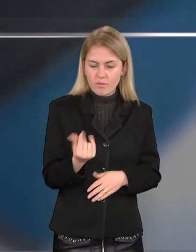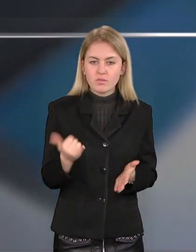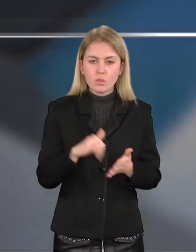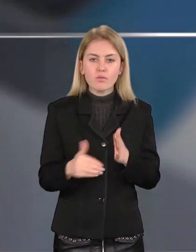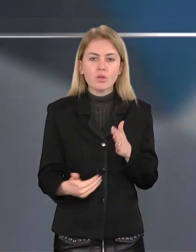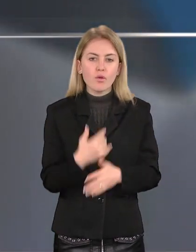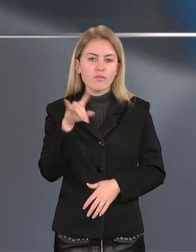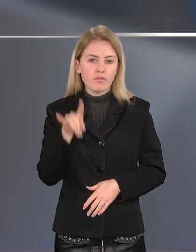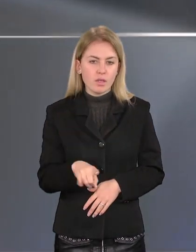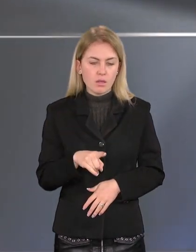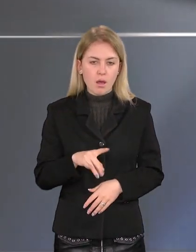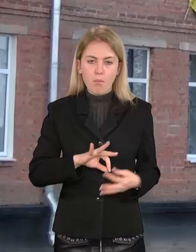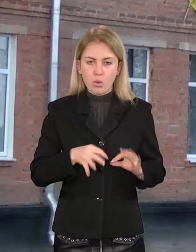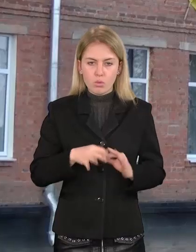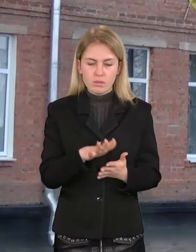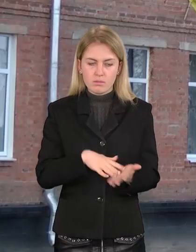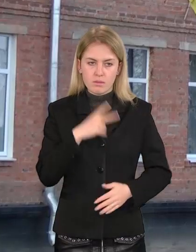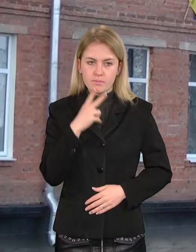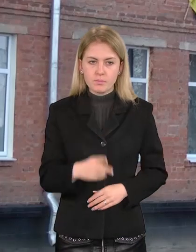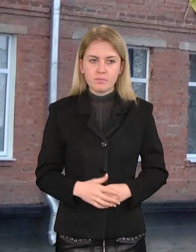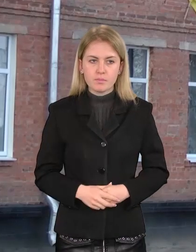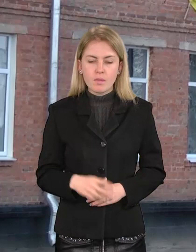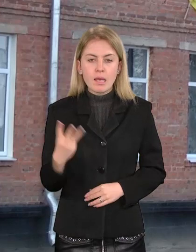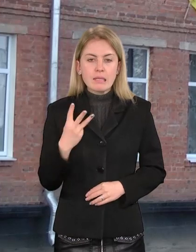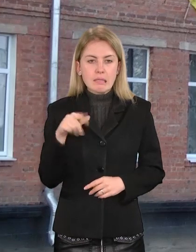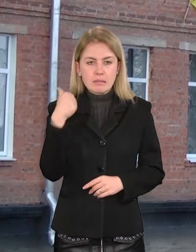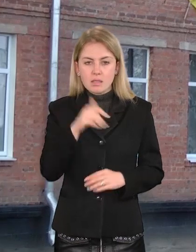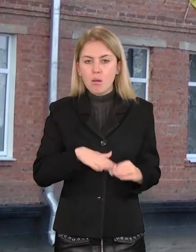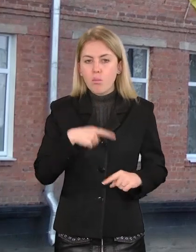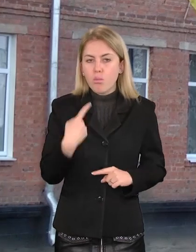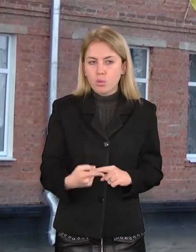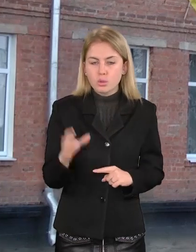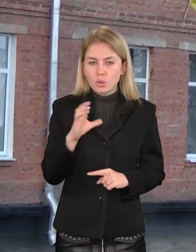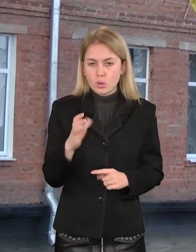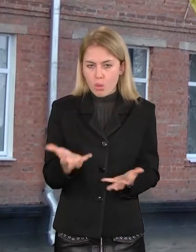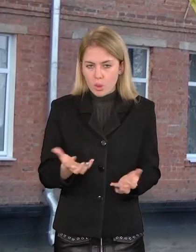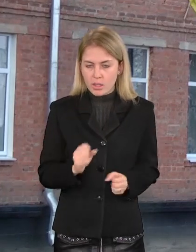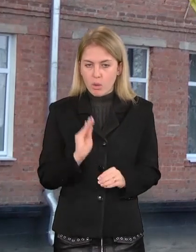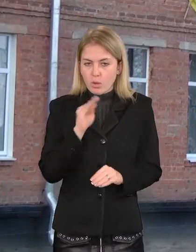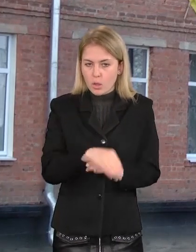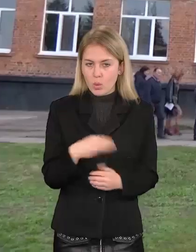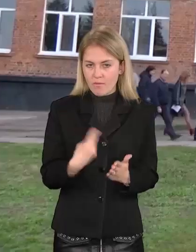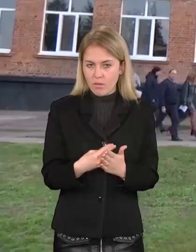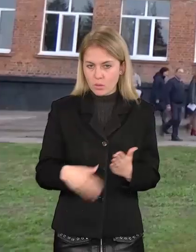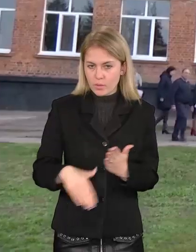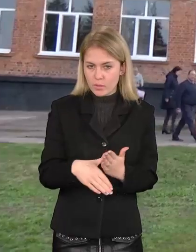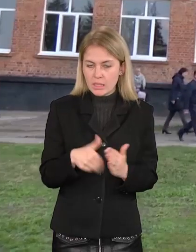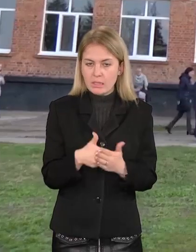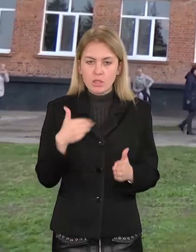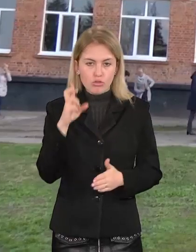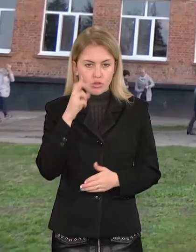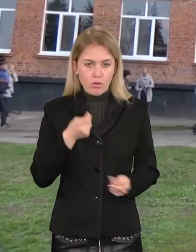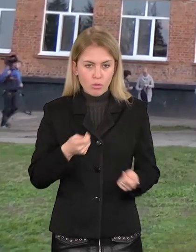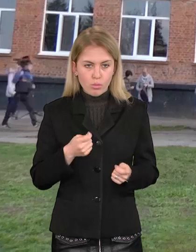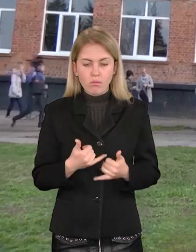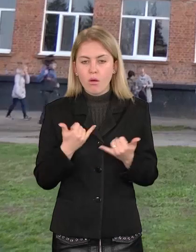вікна. Подробиці дивіться далі. Третій рік поспіль Суми отримують додаткові фінансові ресурси з державного бюджету на розвиток